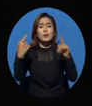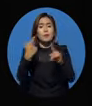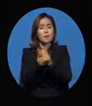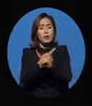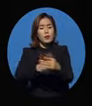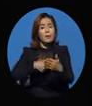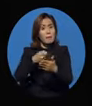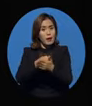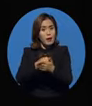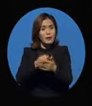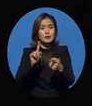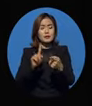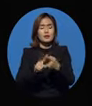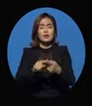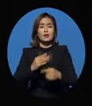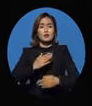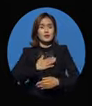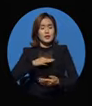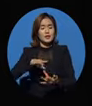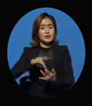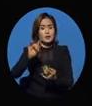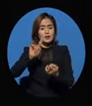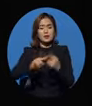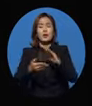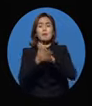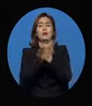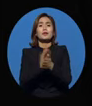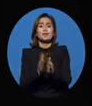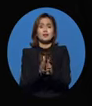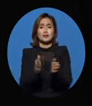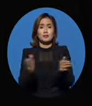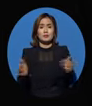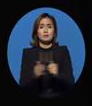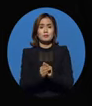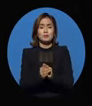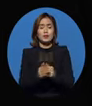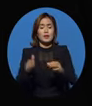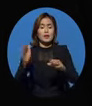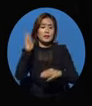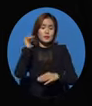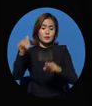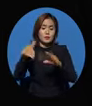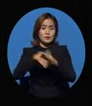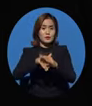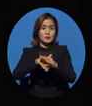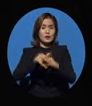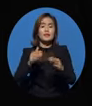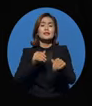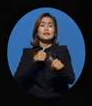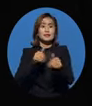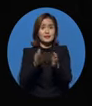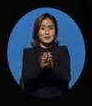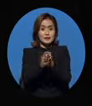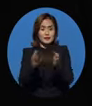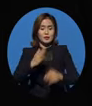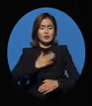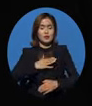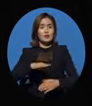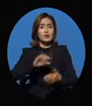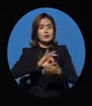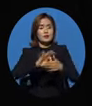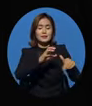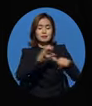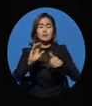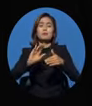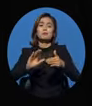택할 것인가 청년 길의 선택은 변화의 시작입니다 개선 승리의 시작입니다 지금도 로서 성년기 를 써야